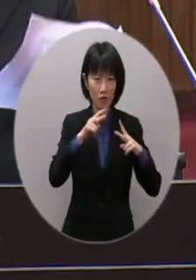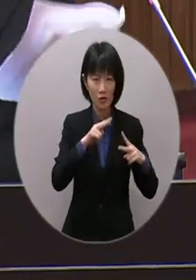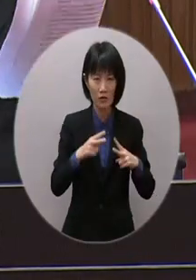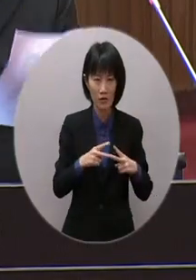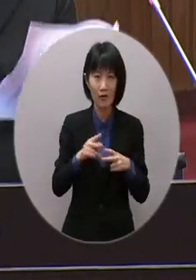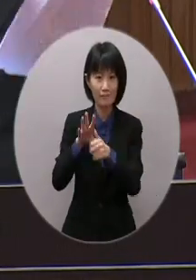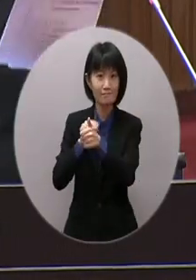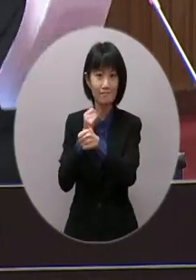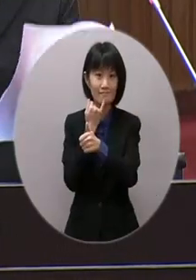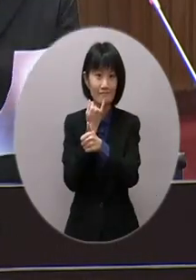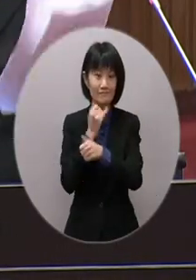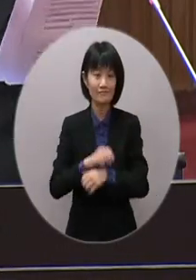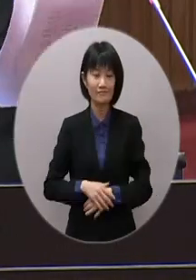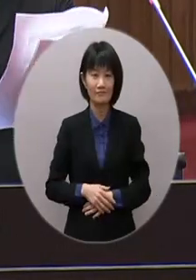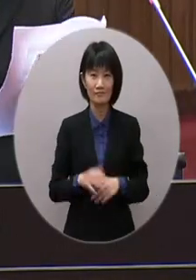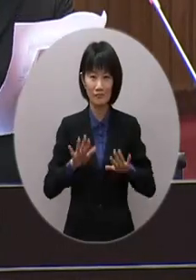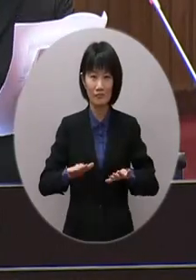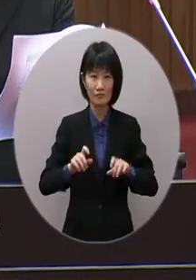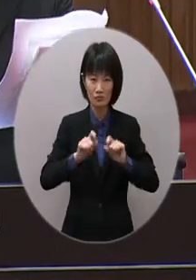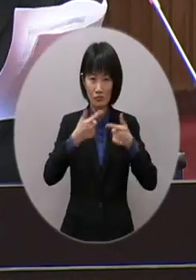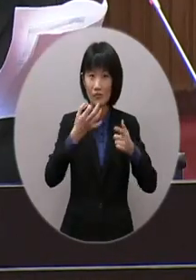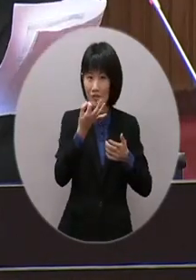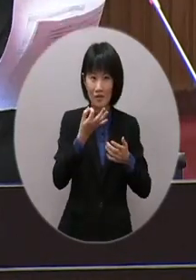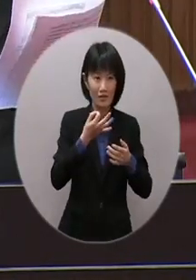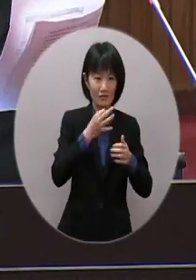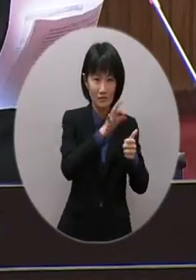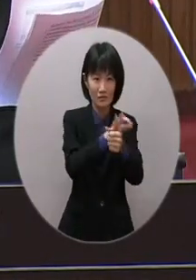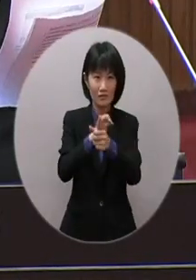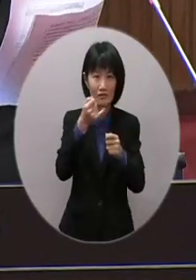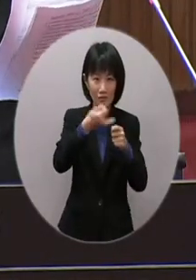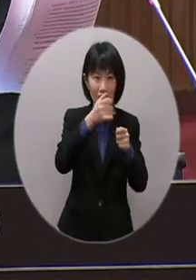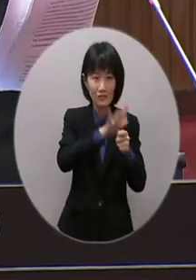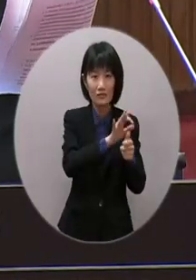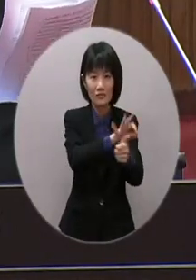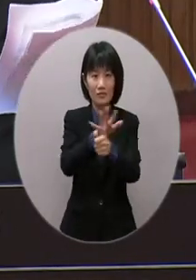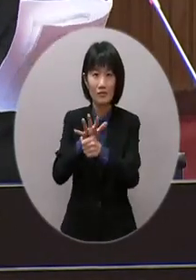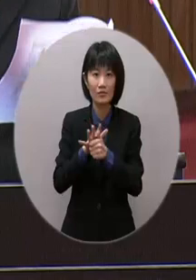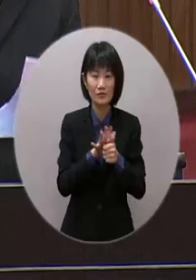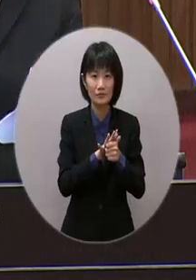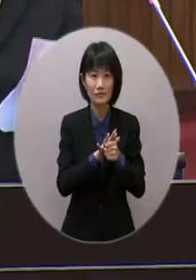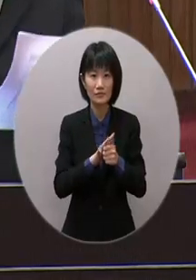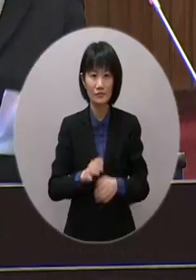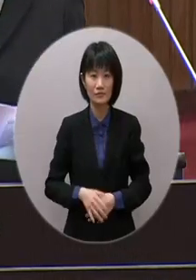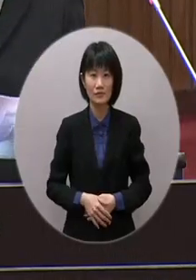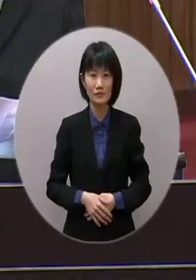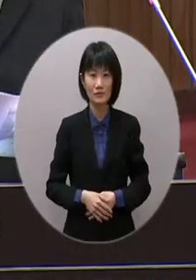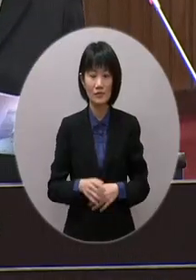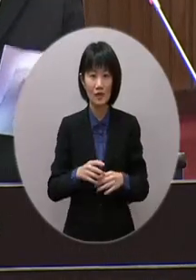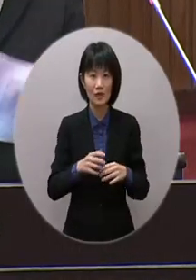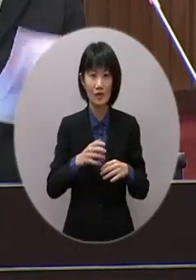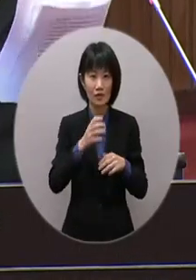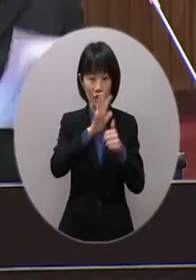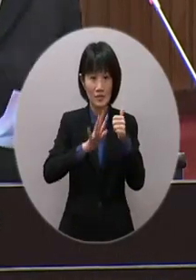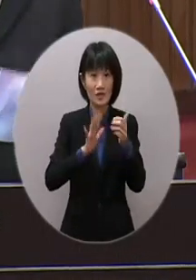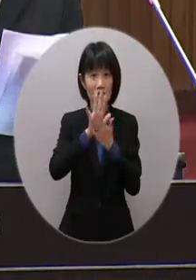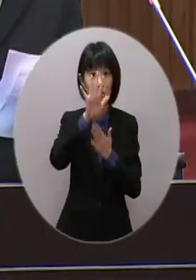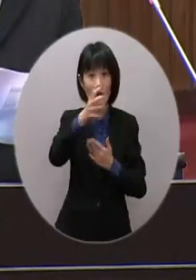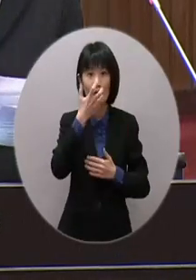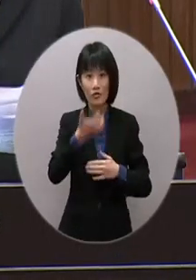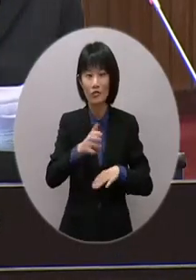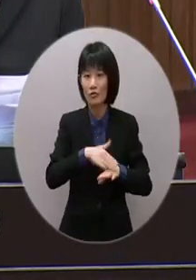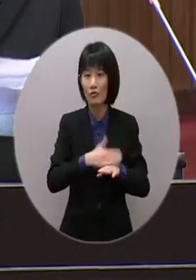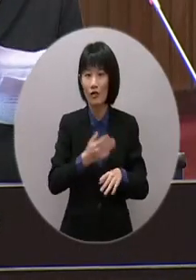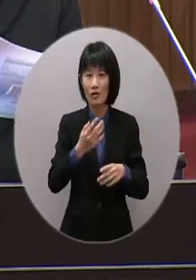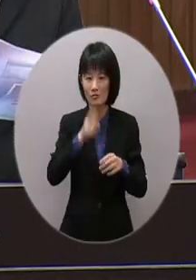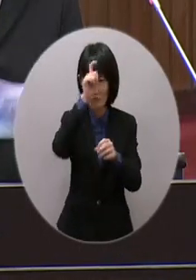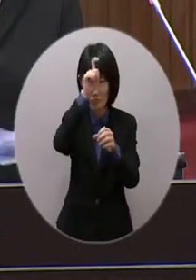说我们知道我们现在所有的资源的投入其实是可以避免造成更大的一个损失，我们应该用这个方